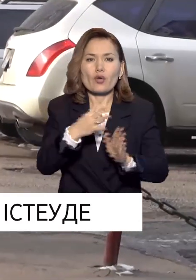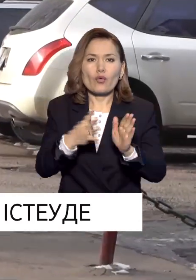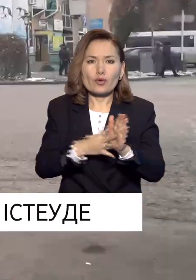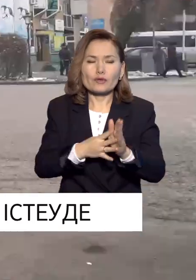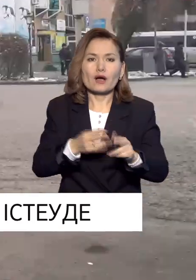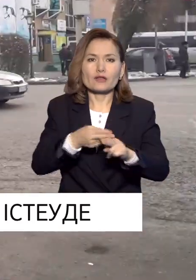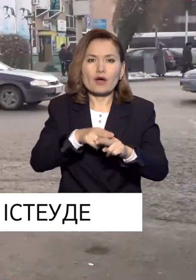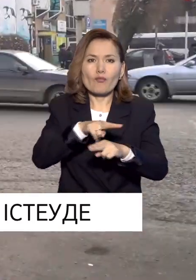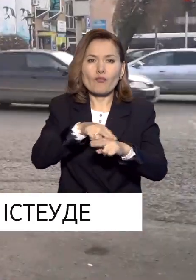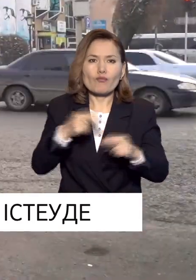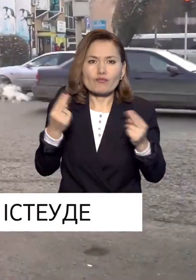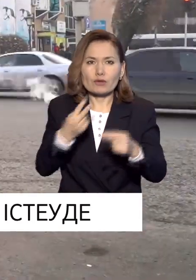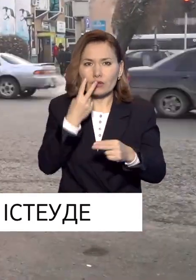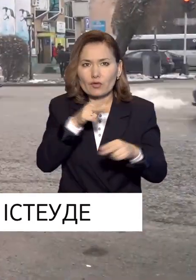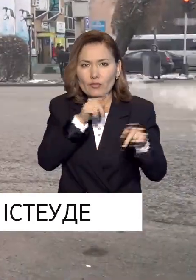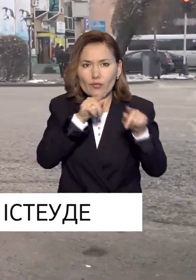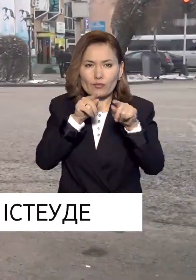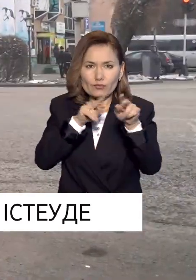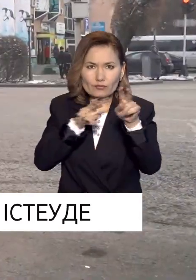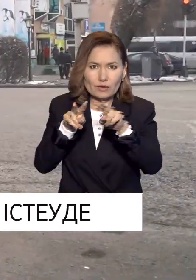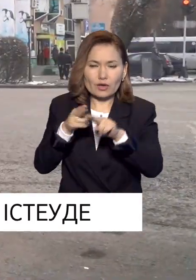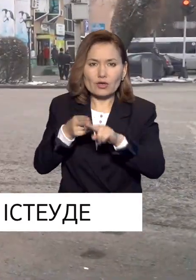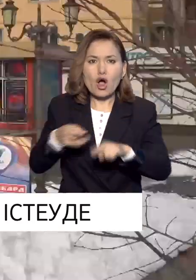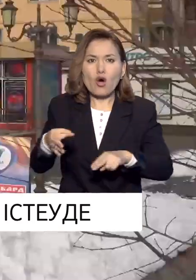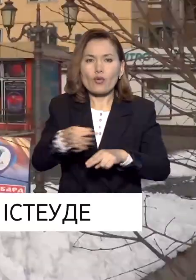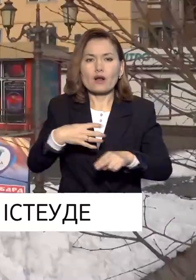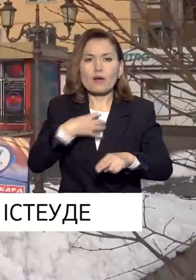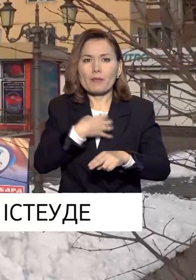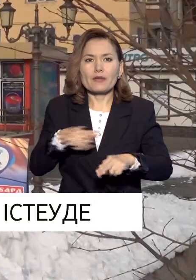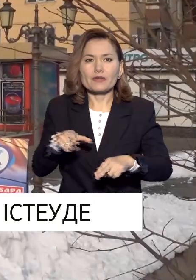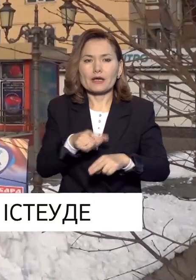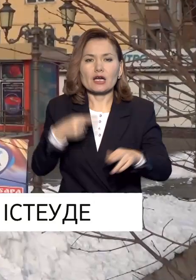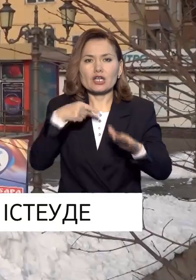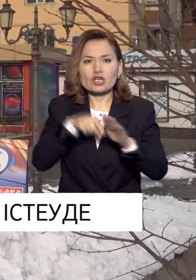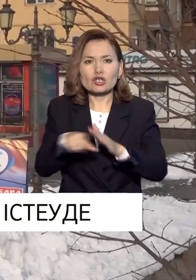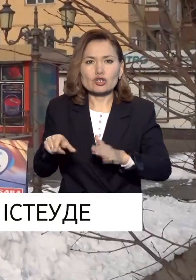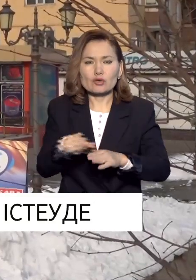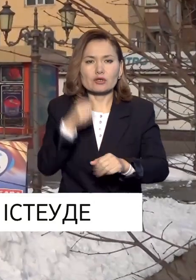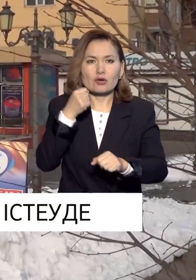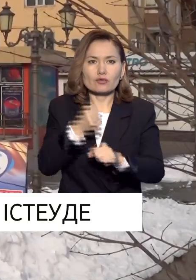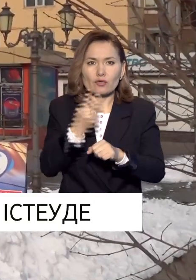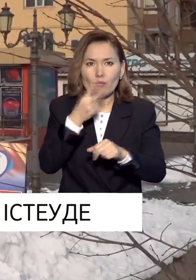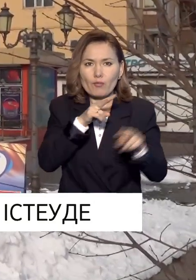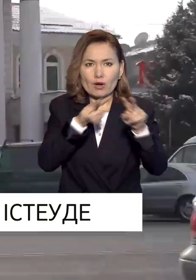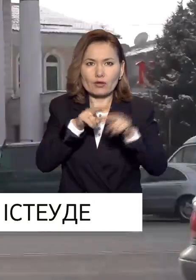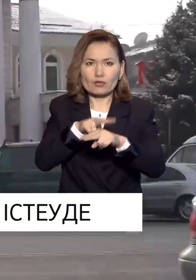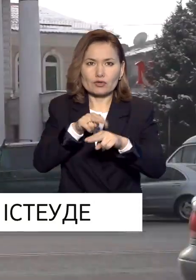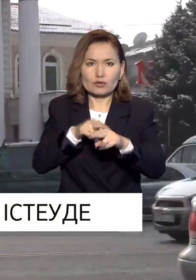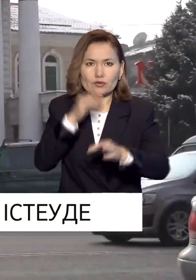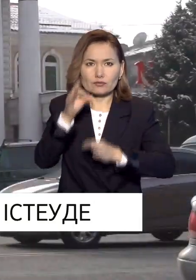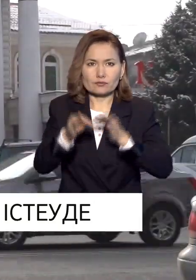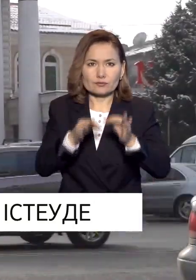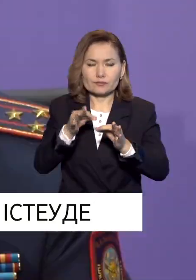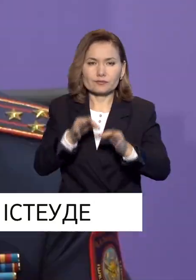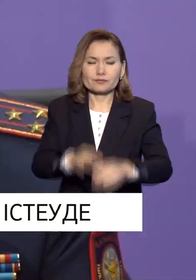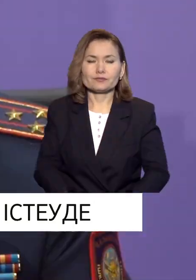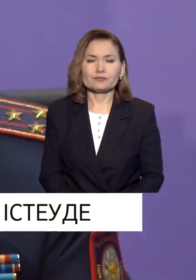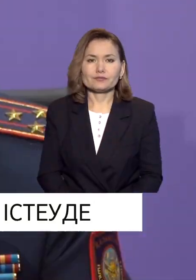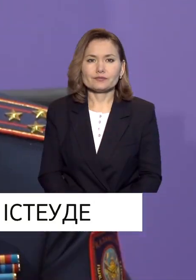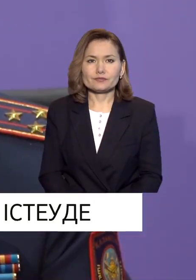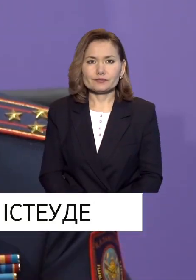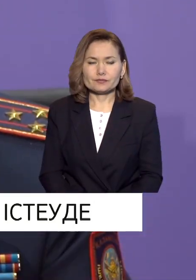модульдік бекет қойылды. Республикалық және облыстық маңызы бар жолдар мен ішкі жолдарда бақылау күшейтілді.